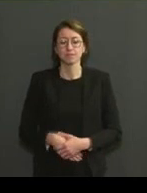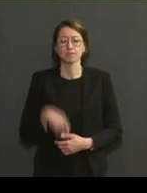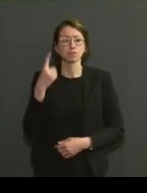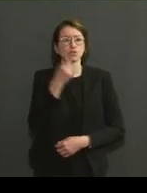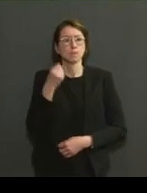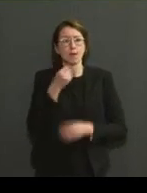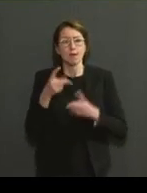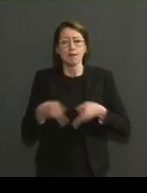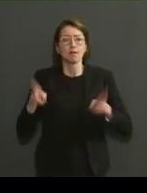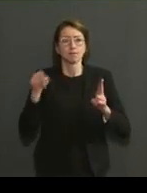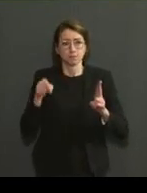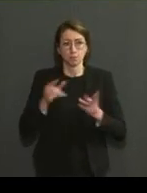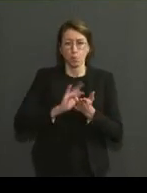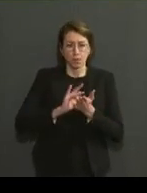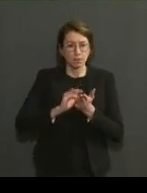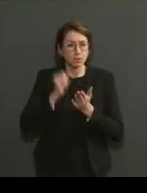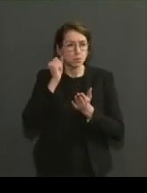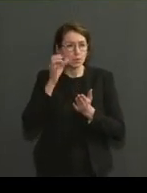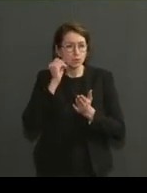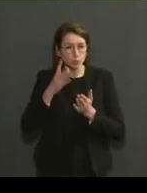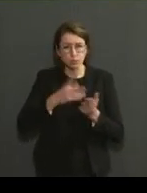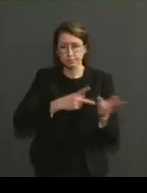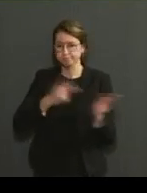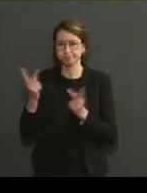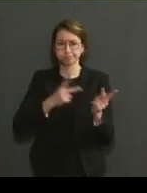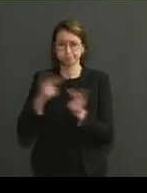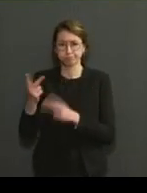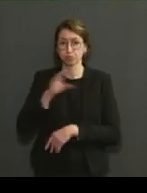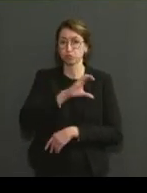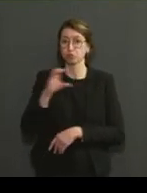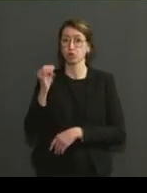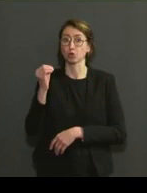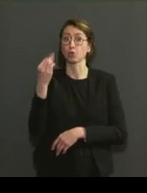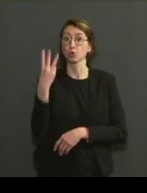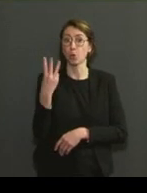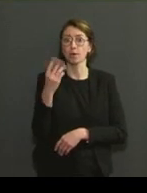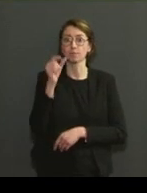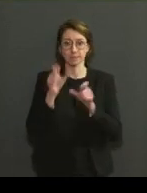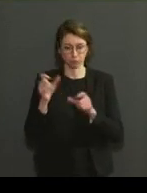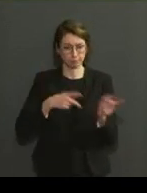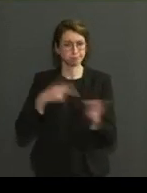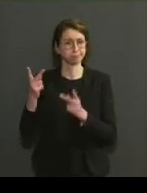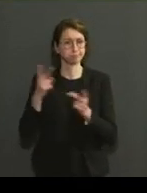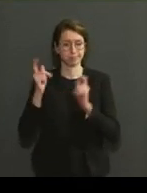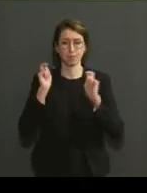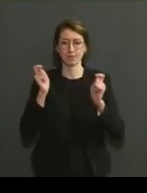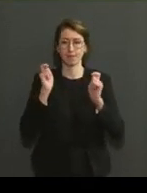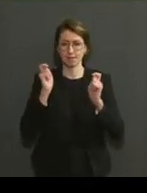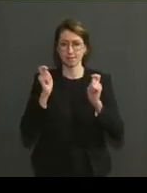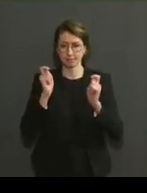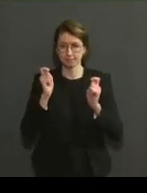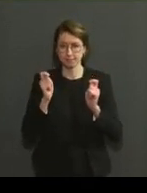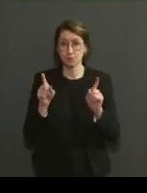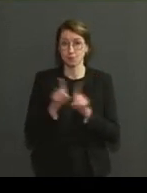on a par jour en moyenne 193 nouvelles hospitalisations. Il est vrai que sur les derniers jours, les 4 ou